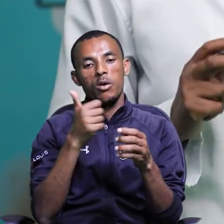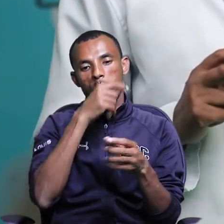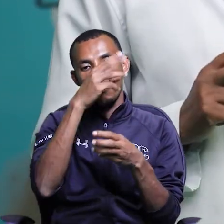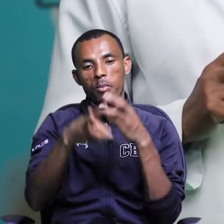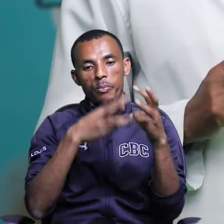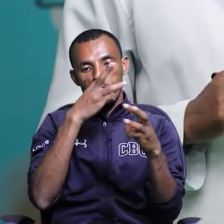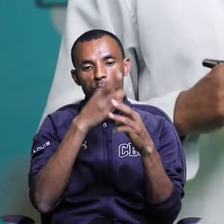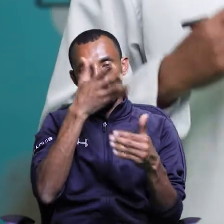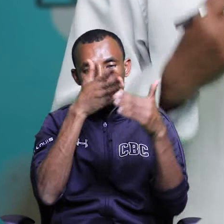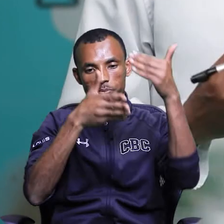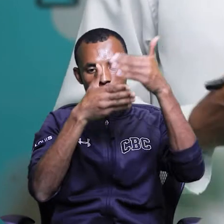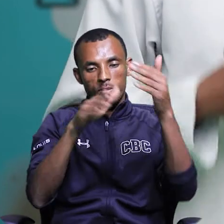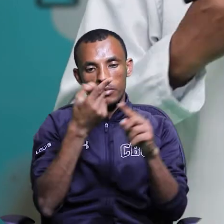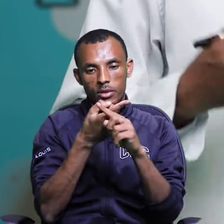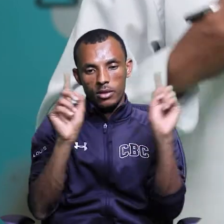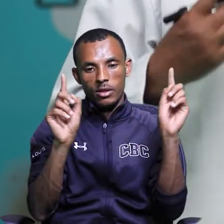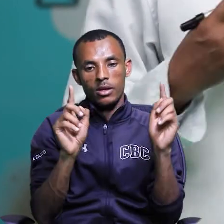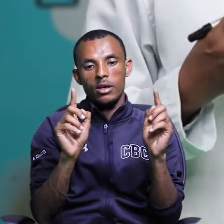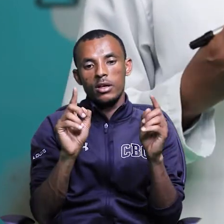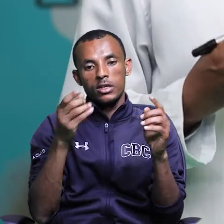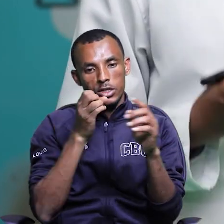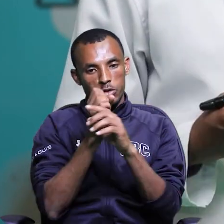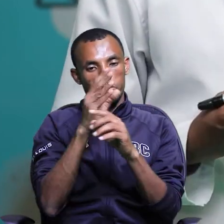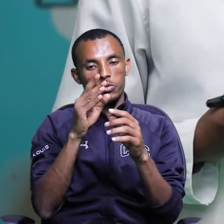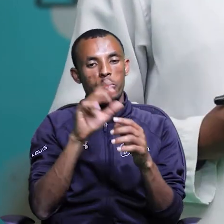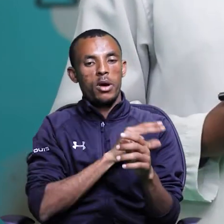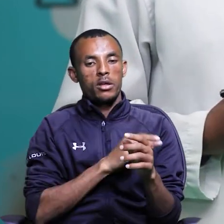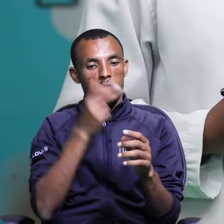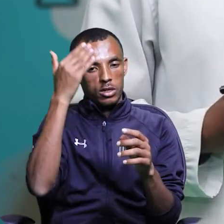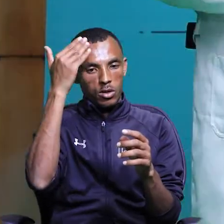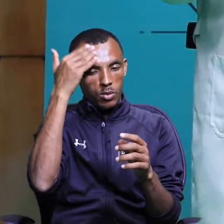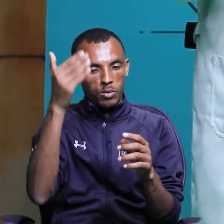ደረጃ ግን የስርጭቱ ጠባይ ስለታወቀ